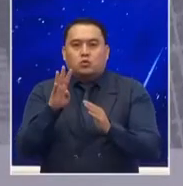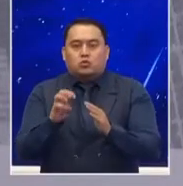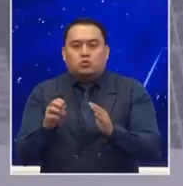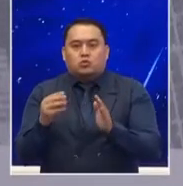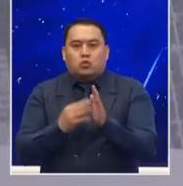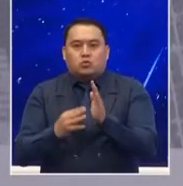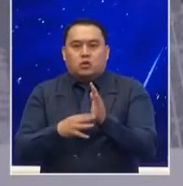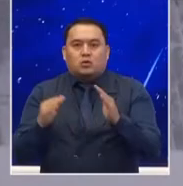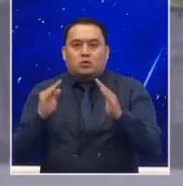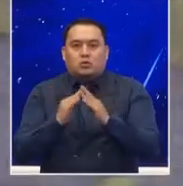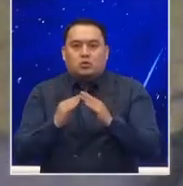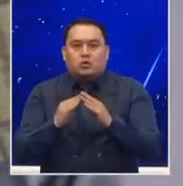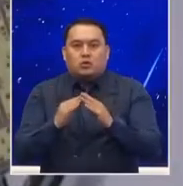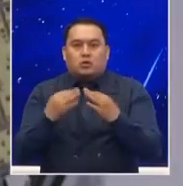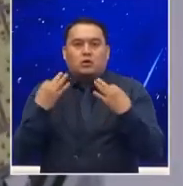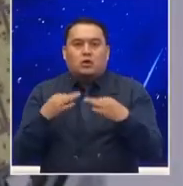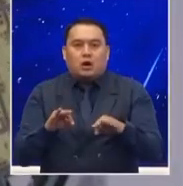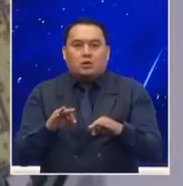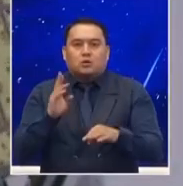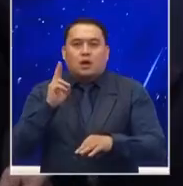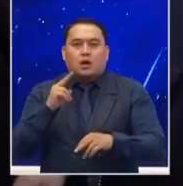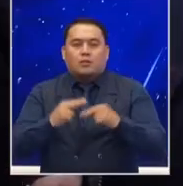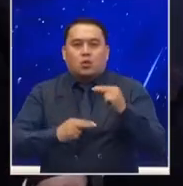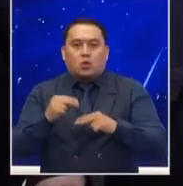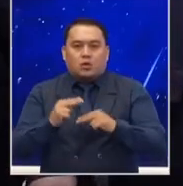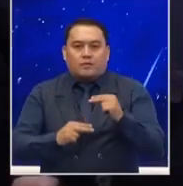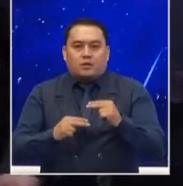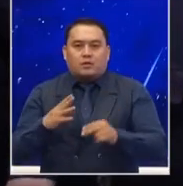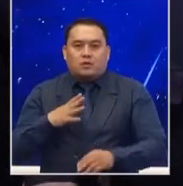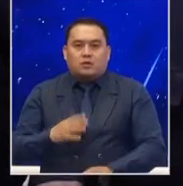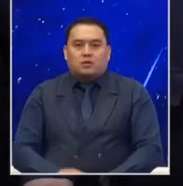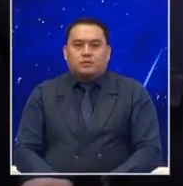изъятие жасауға. Кто дал разрешение строительство на водоводе?